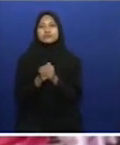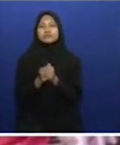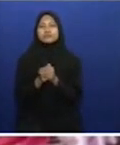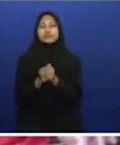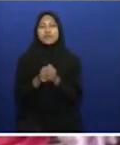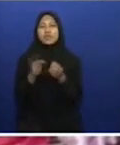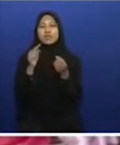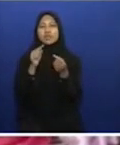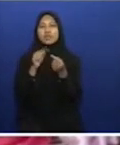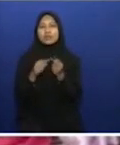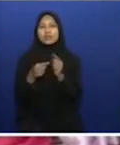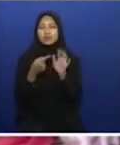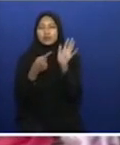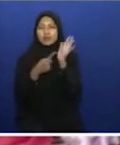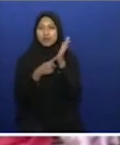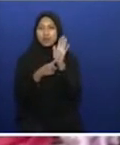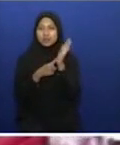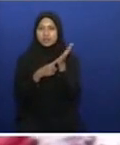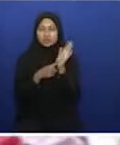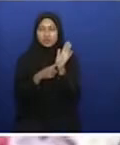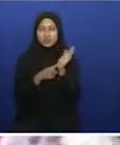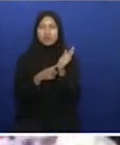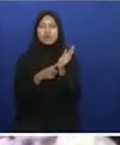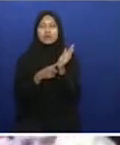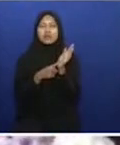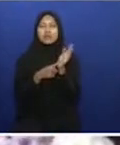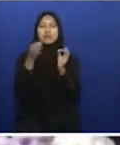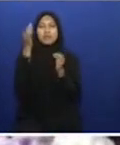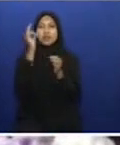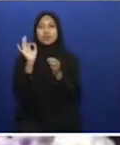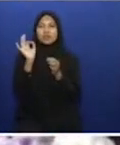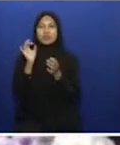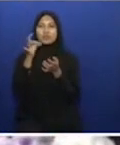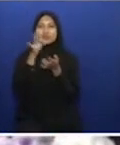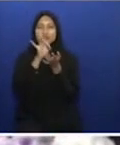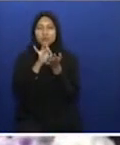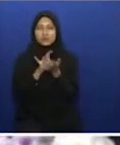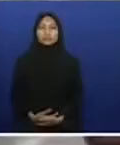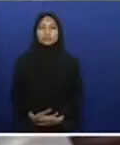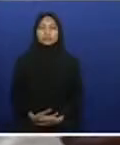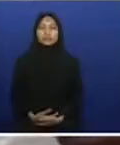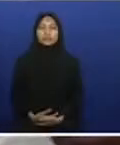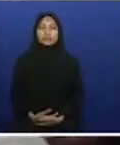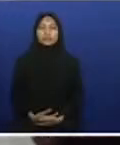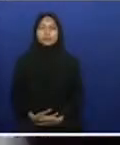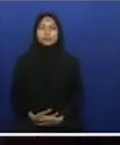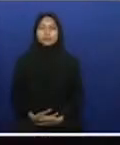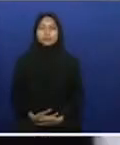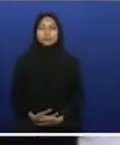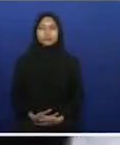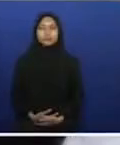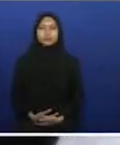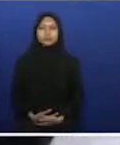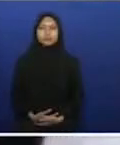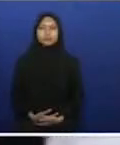teman-teman mahasiswa, mahasiswi Universitas Brawijaya yang saya